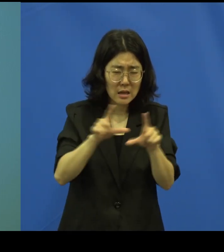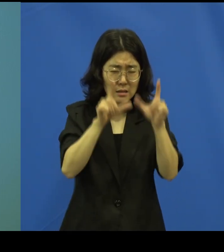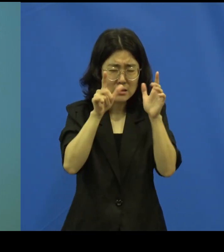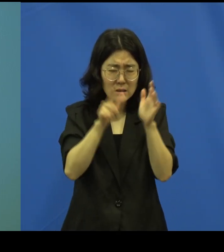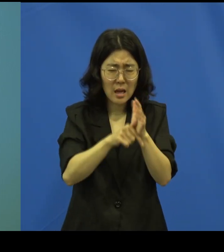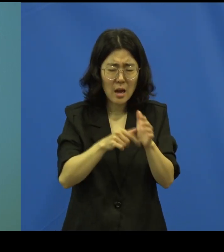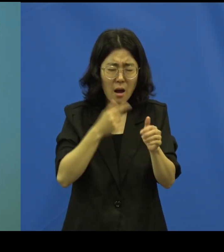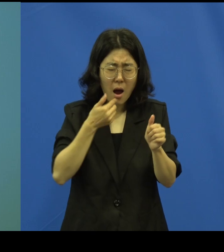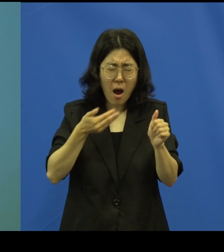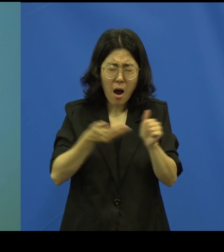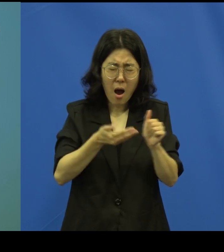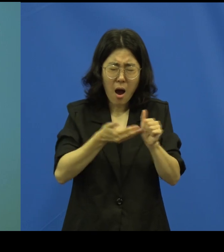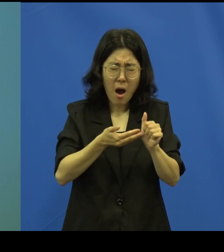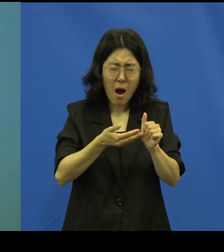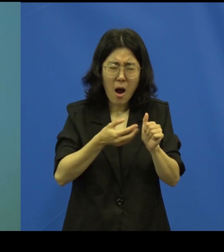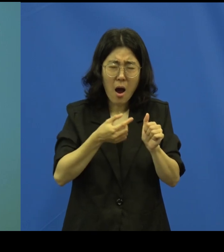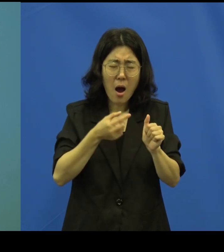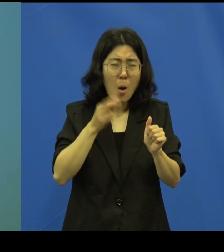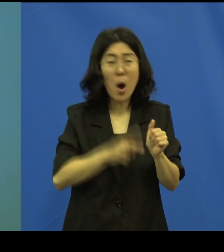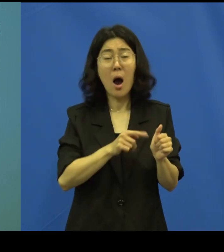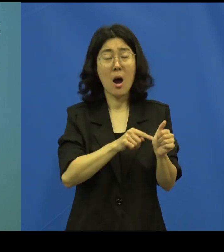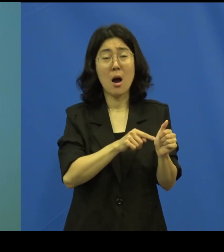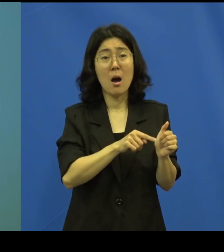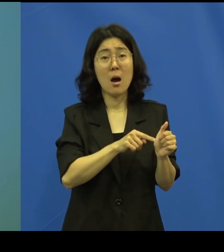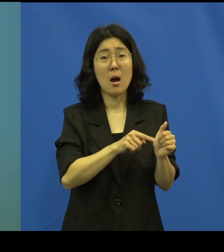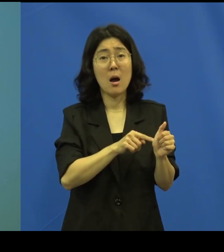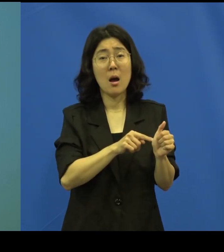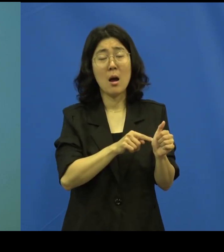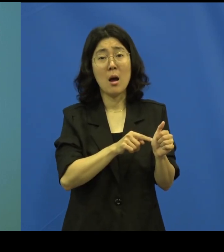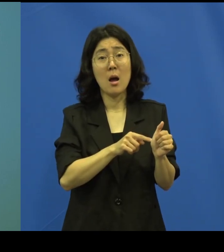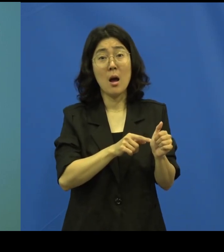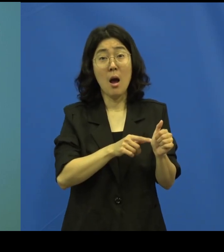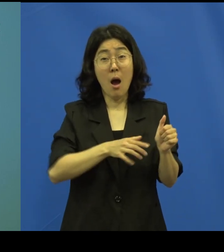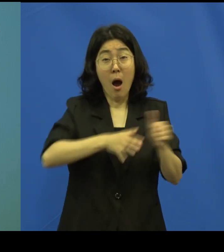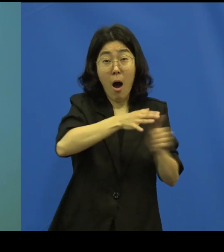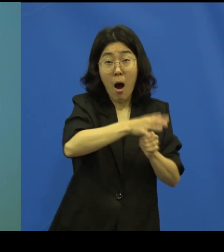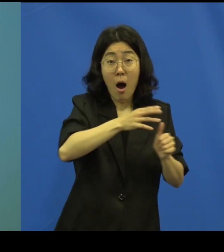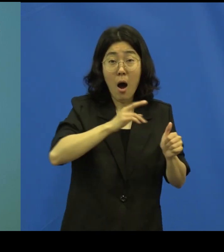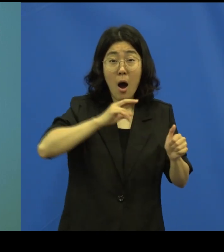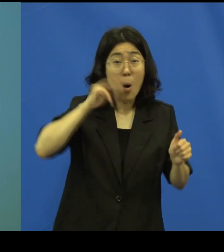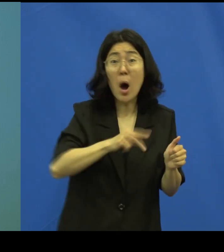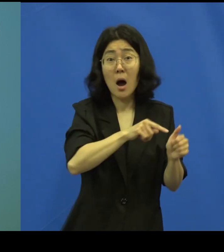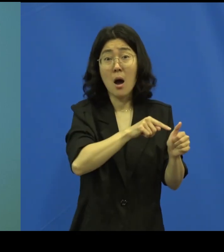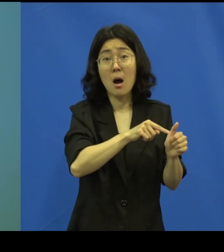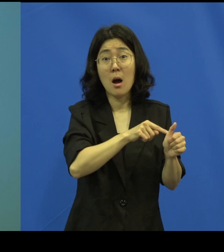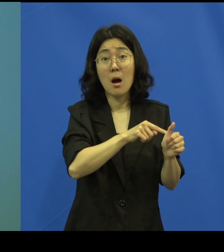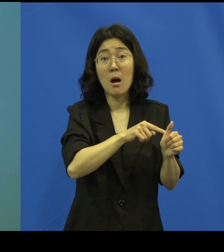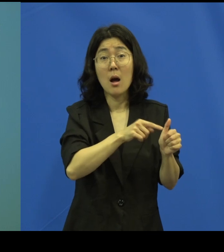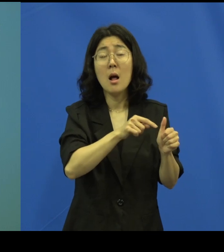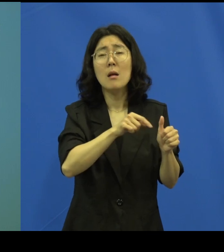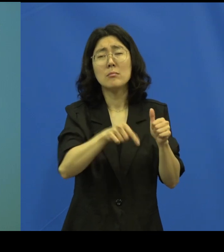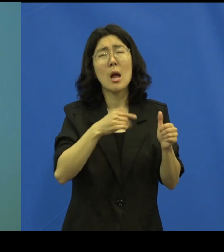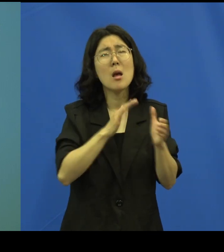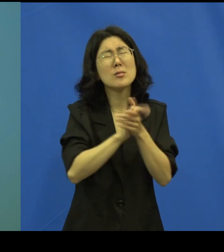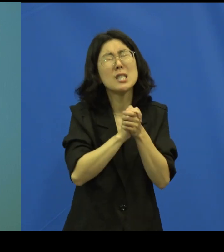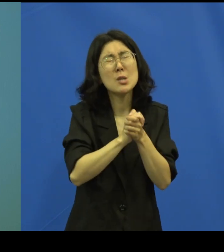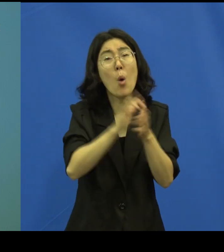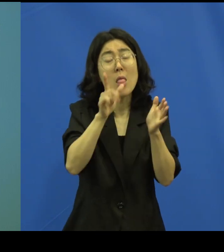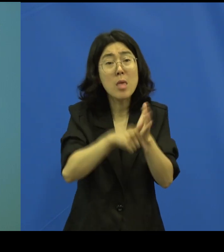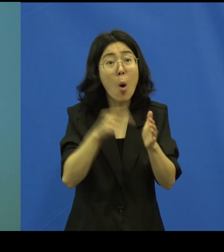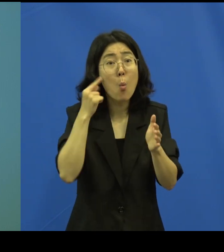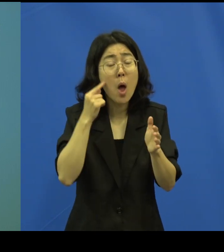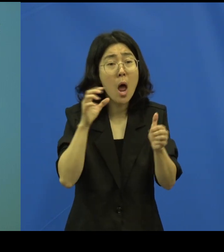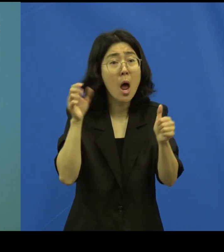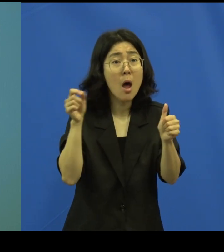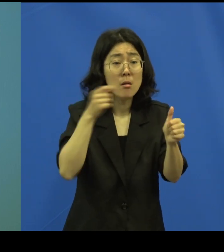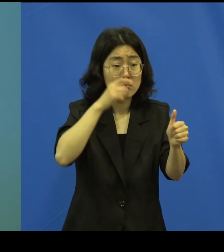기도는 들려지지 않는 것처럼, 이루어지지 않는 것처럼, 가끔 여러분 우리가 그런 경험을 할 때가 있죠.